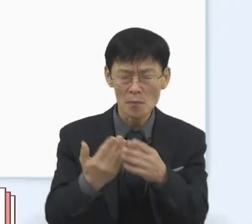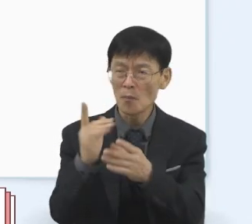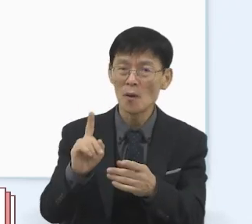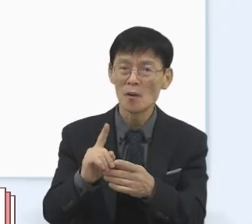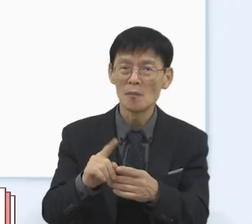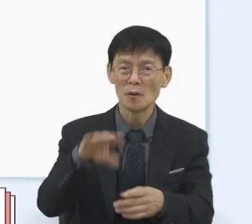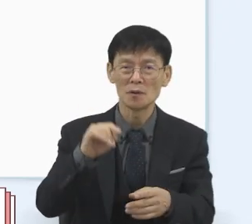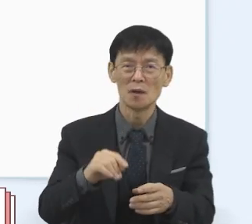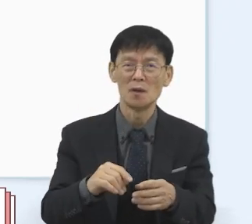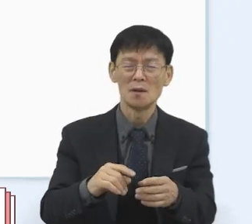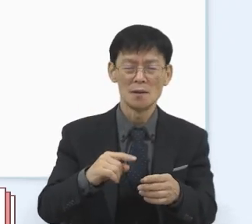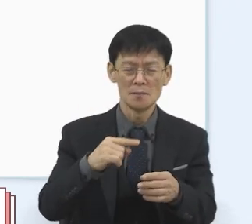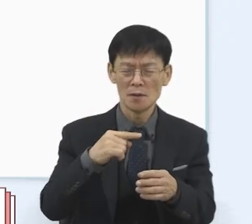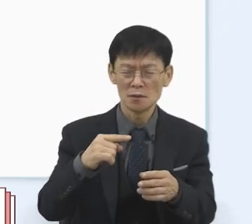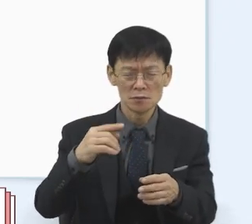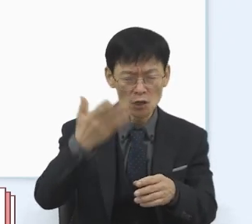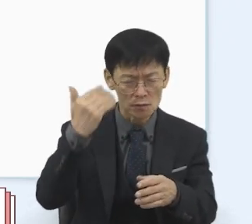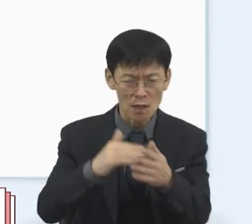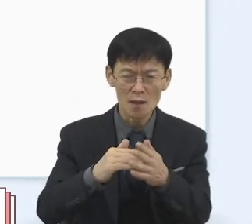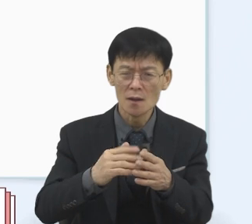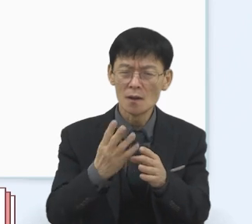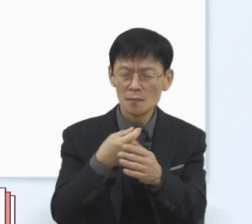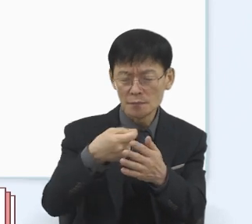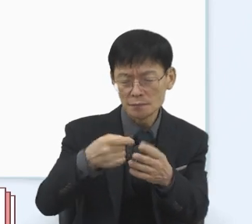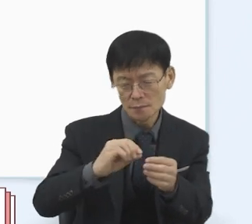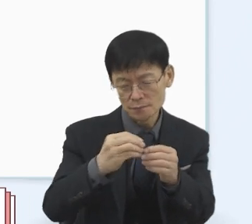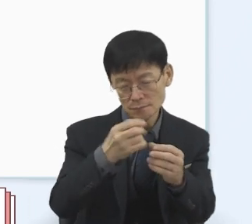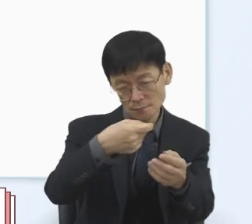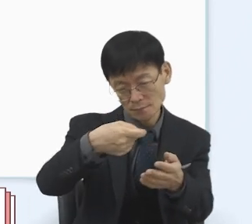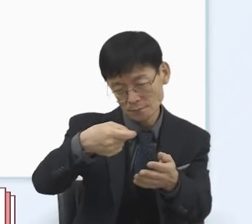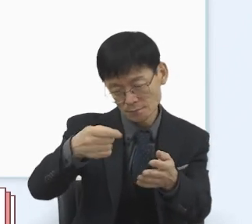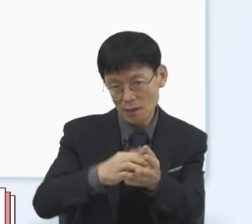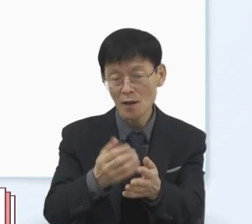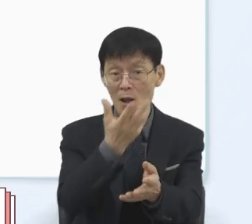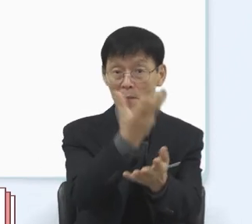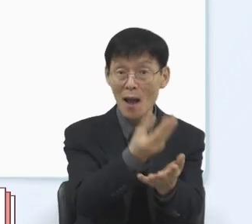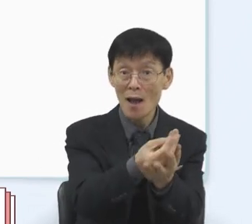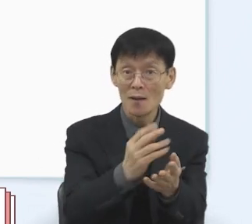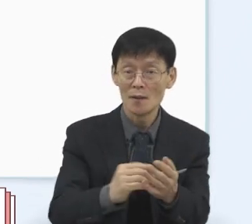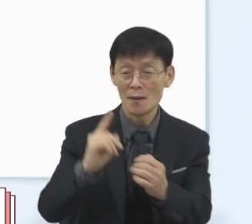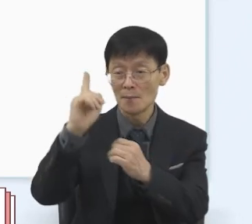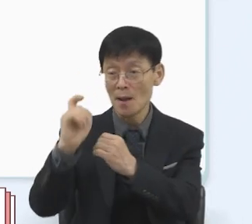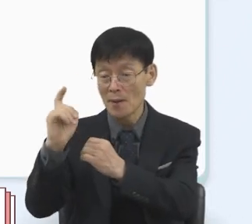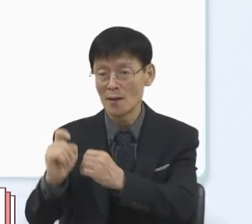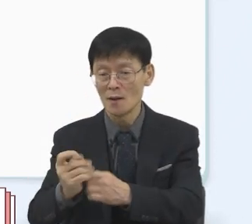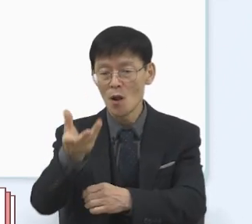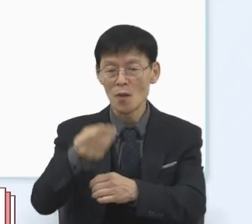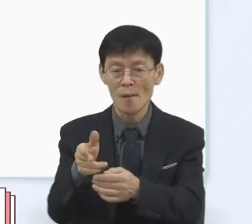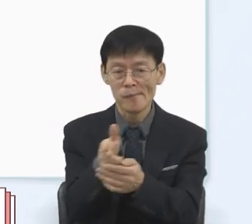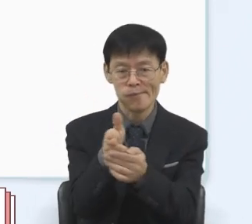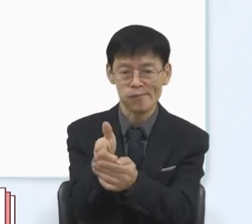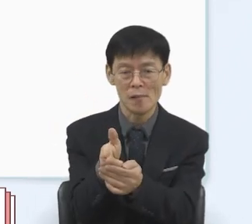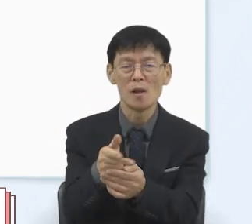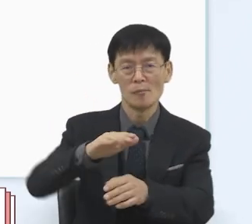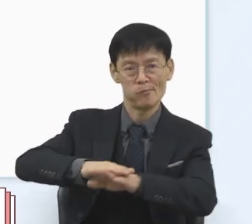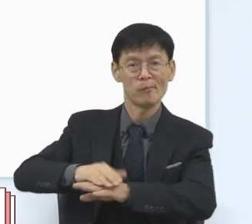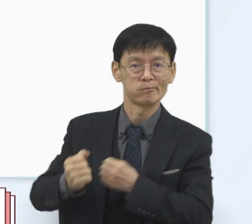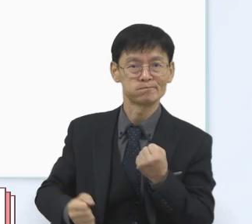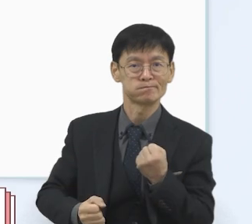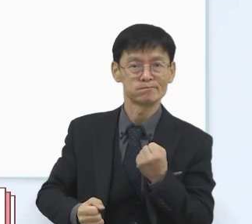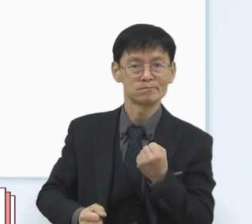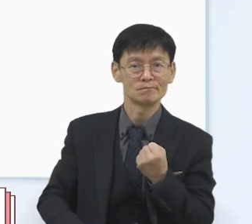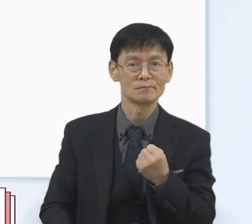들면 먼저 성희롱 피해 사실을 글로 쓰거나 녹음하거나 사진이나 동영상으로 찍어